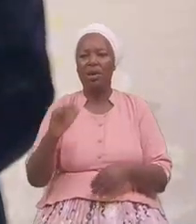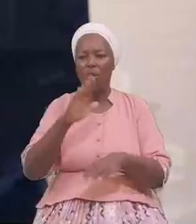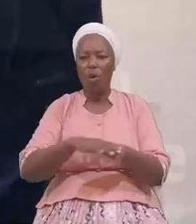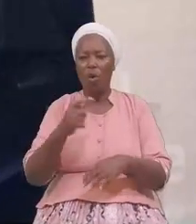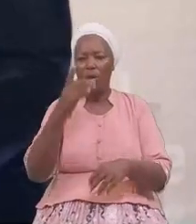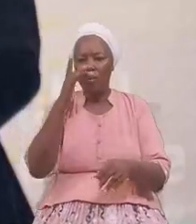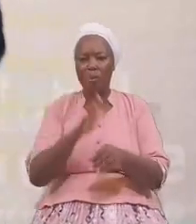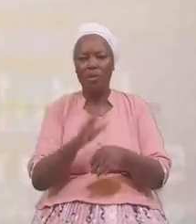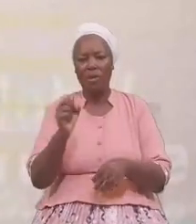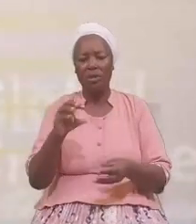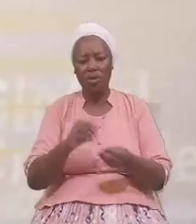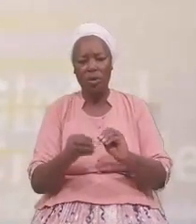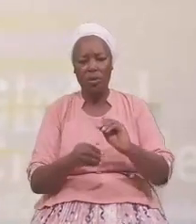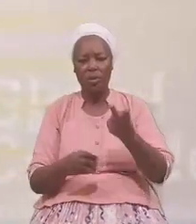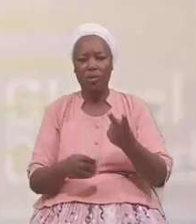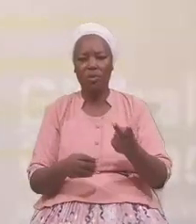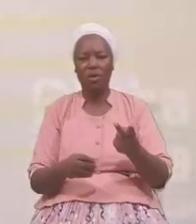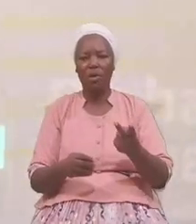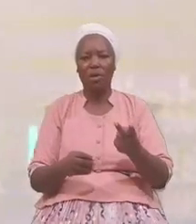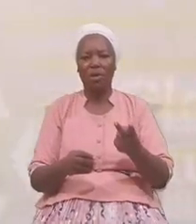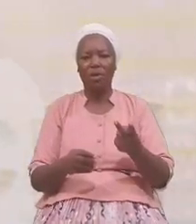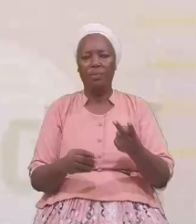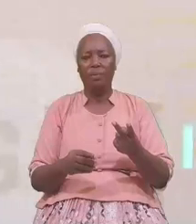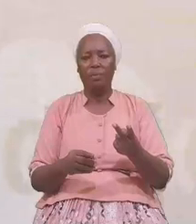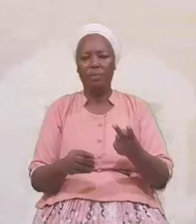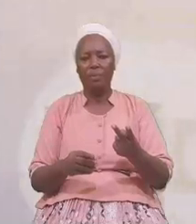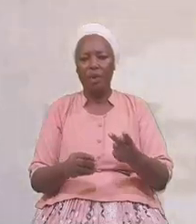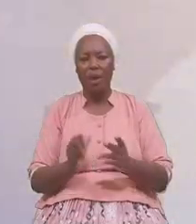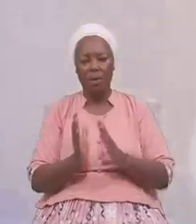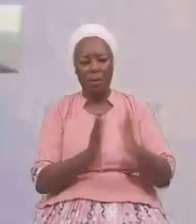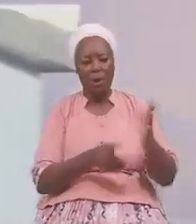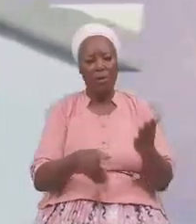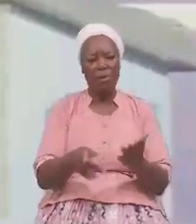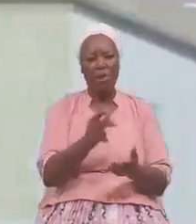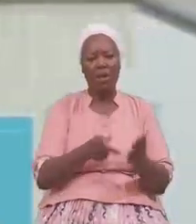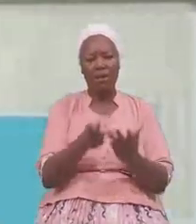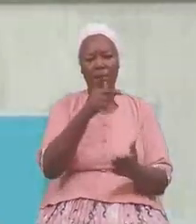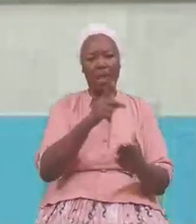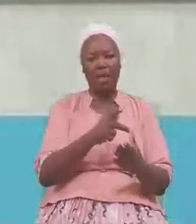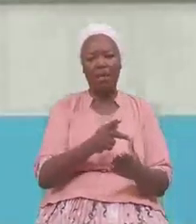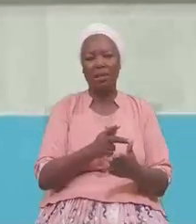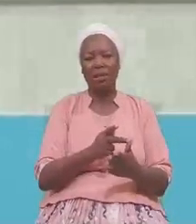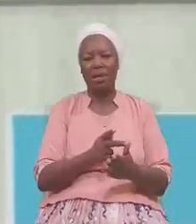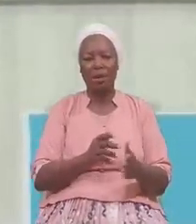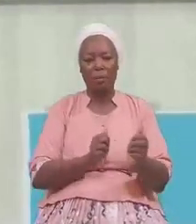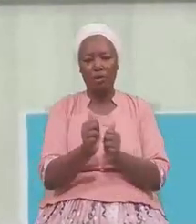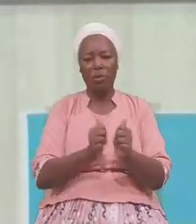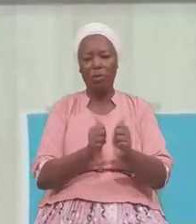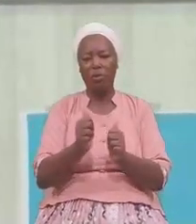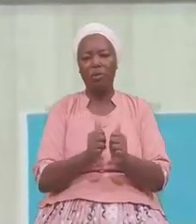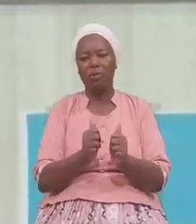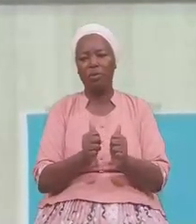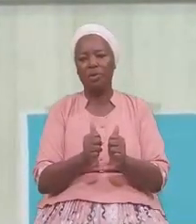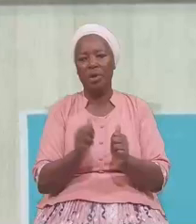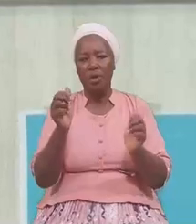Deuxième élément, la poursuite prioritaire la poursuite prioritaire avec la